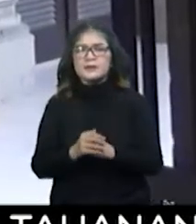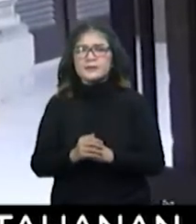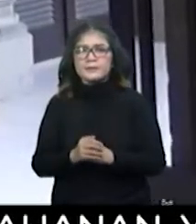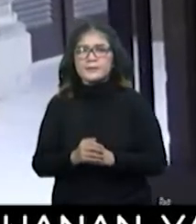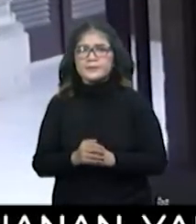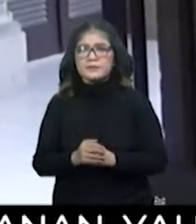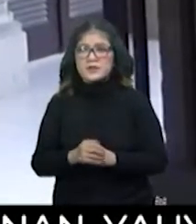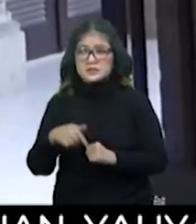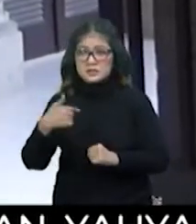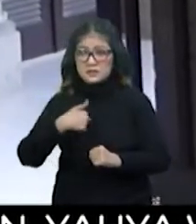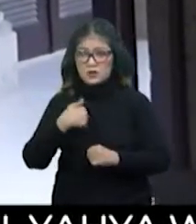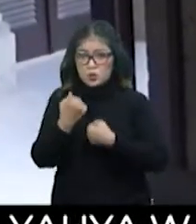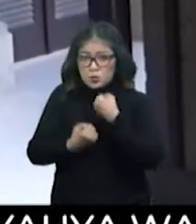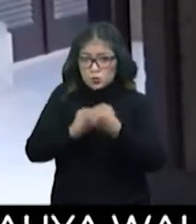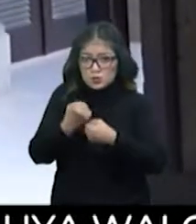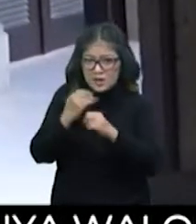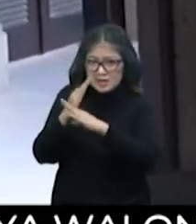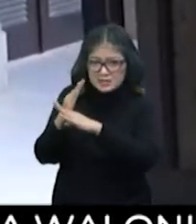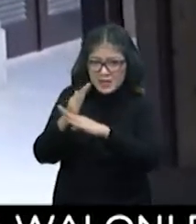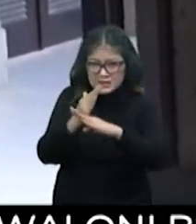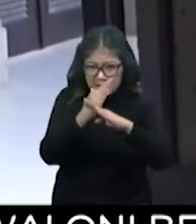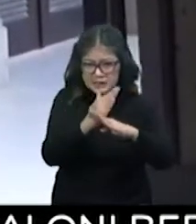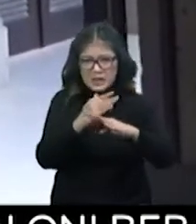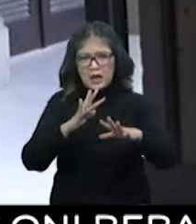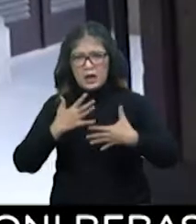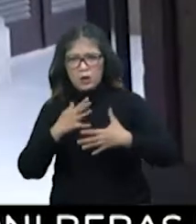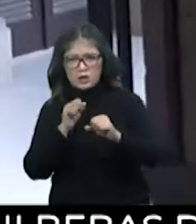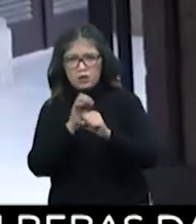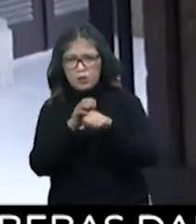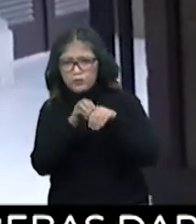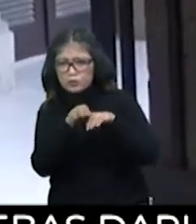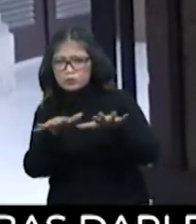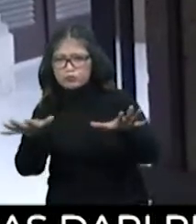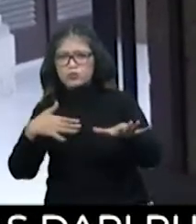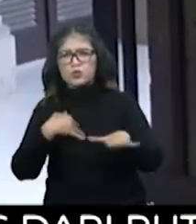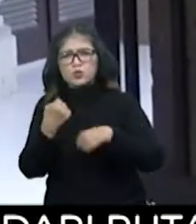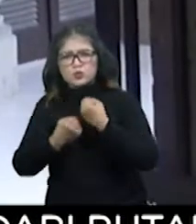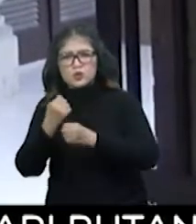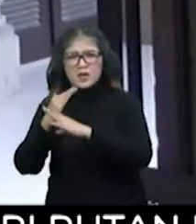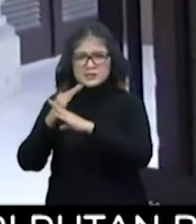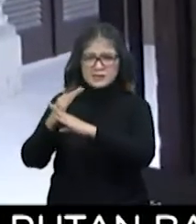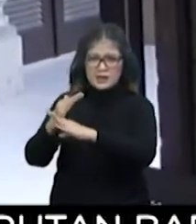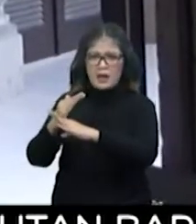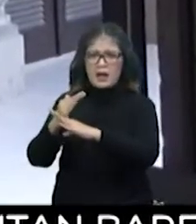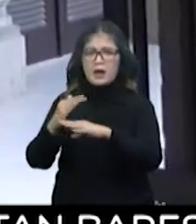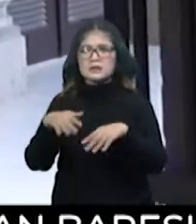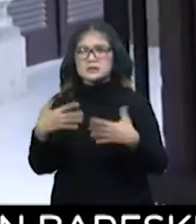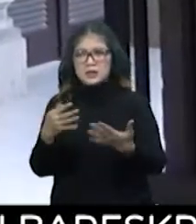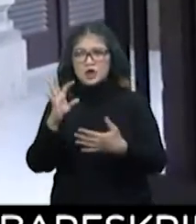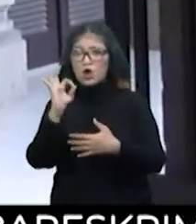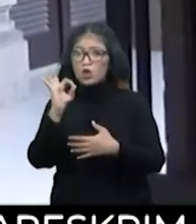potensi penyebaran COVID-19 di SMA Negeri 7 Denpasar, nah sementara PTM